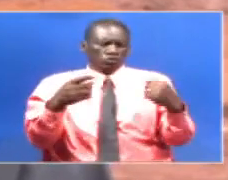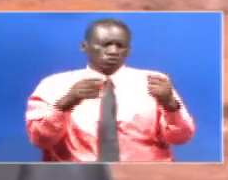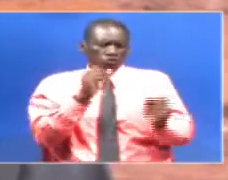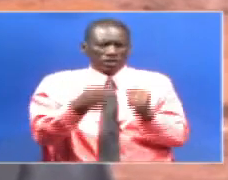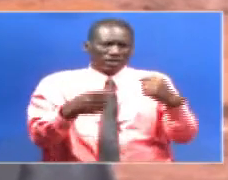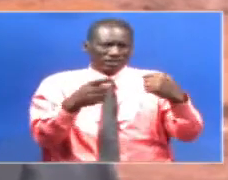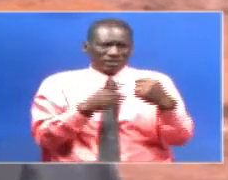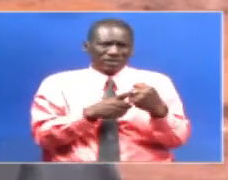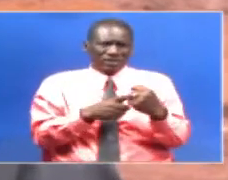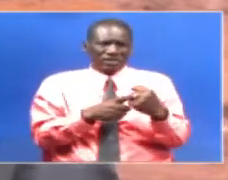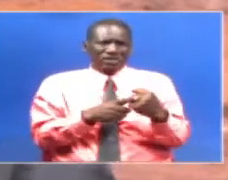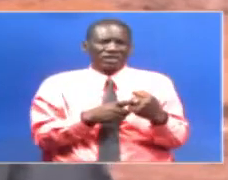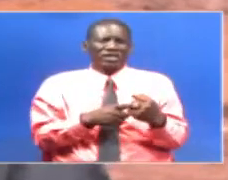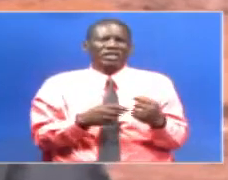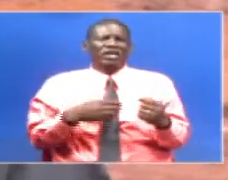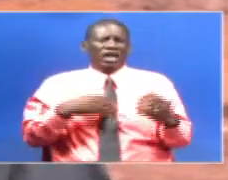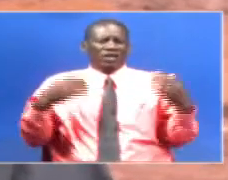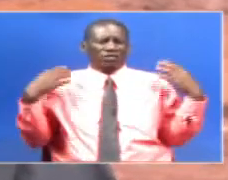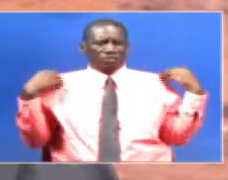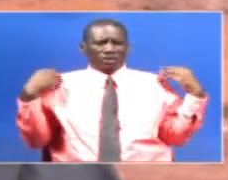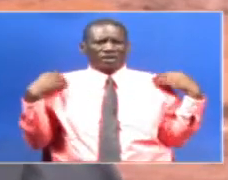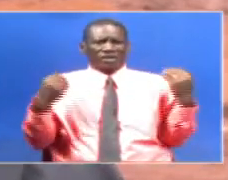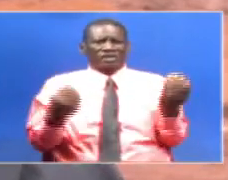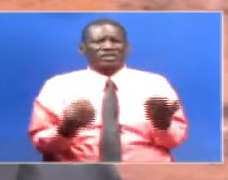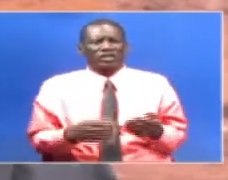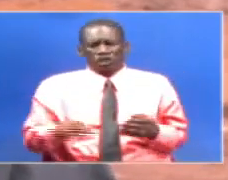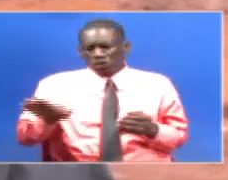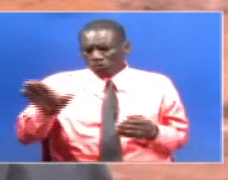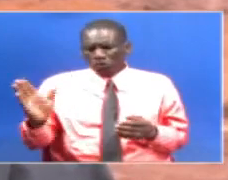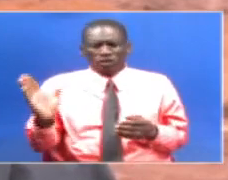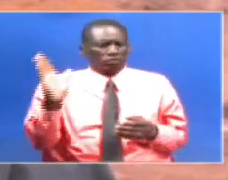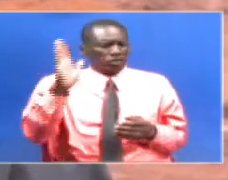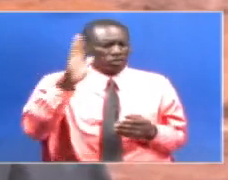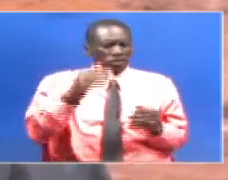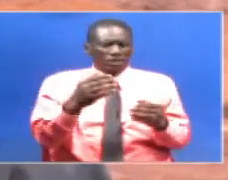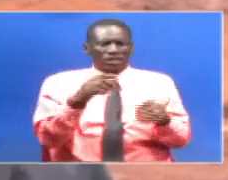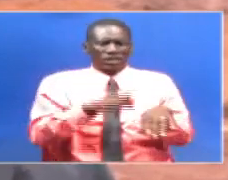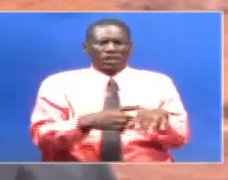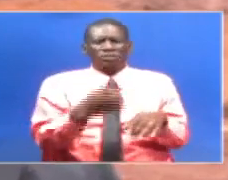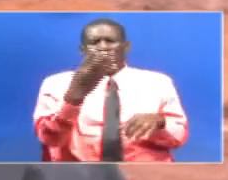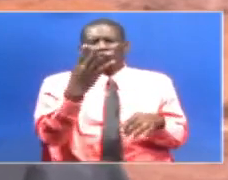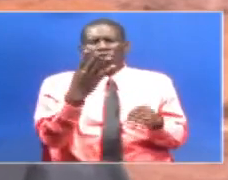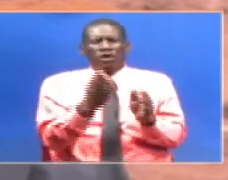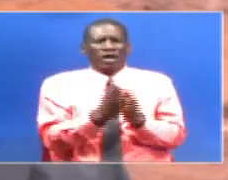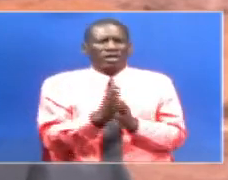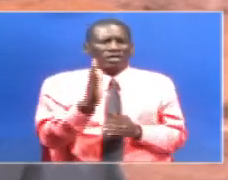ninafanya mazoezi, nafanya ya asubuhi, nafanya ya saa 4 na saa 10.